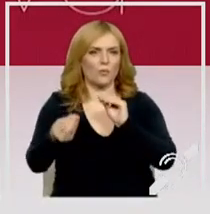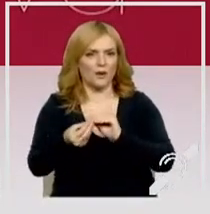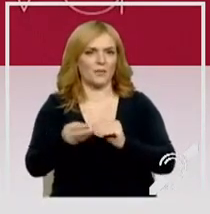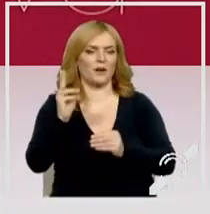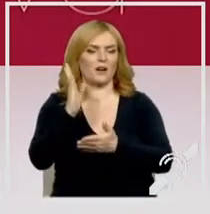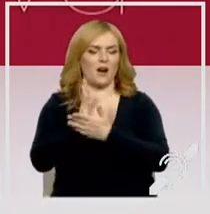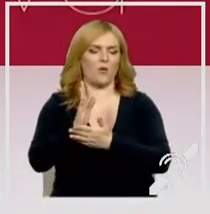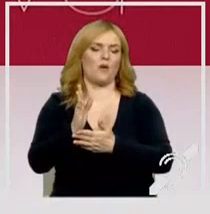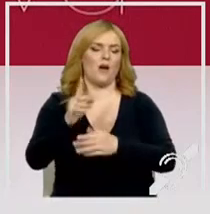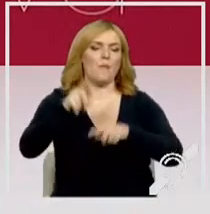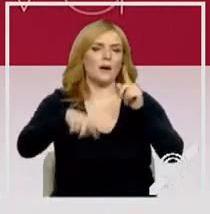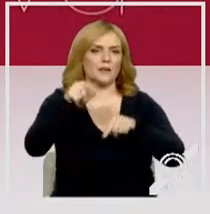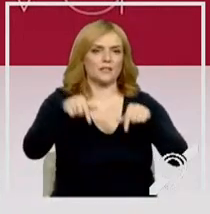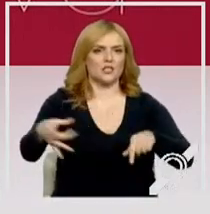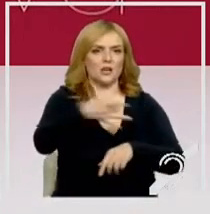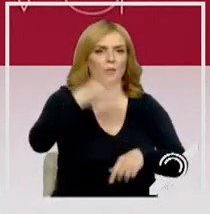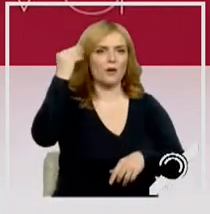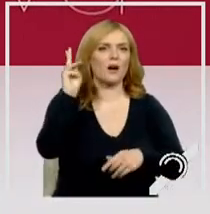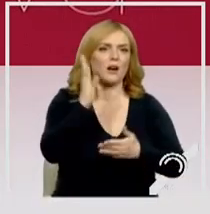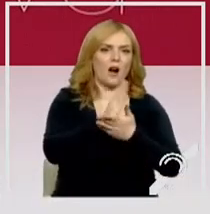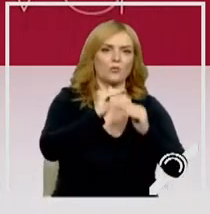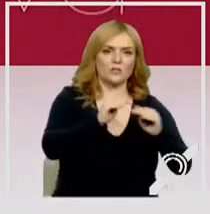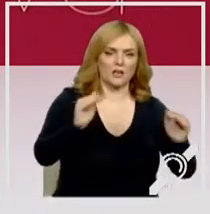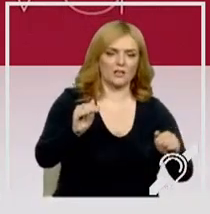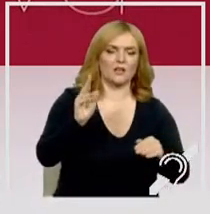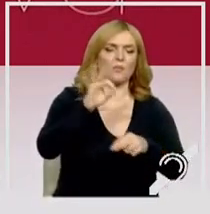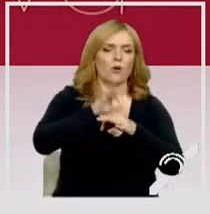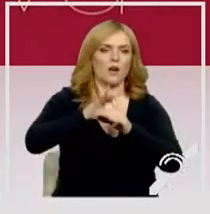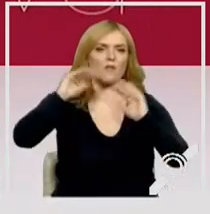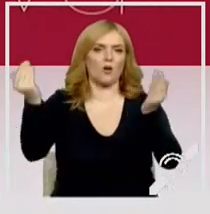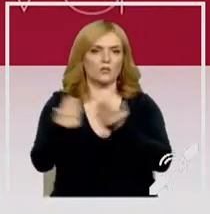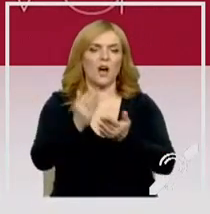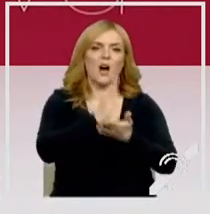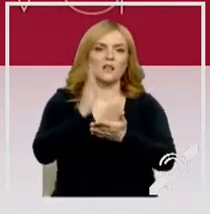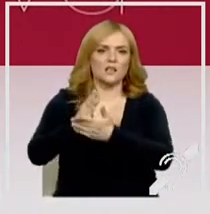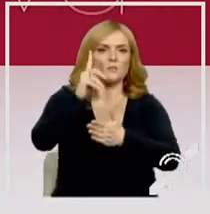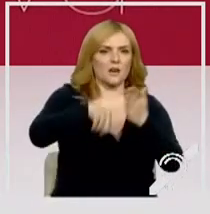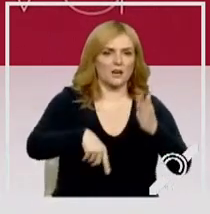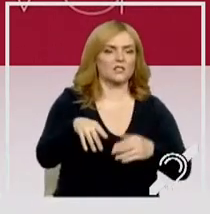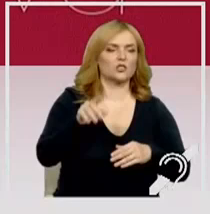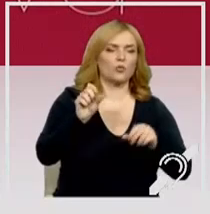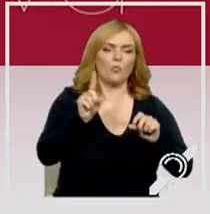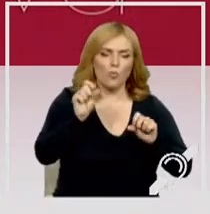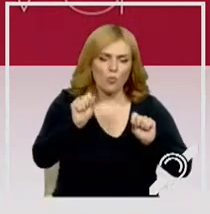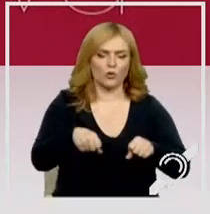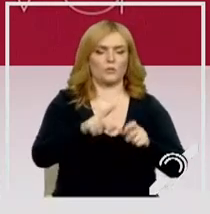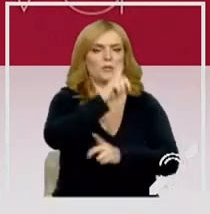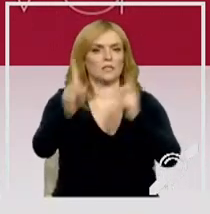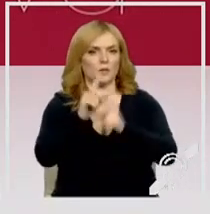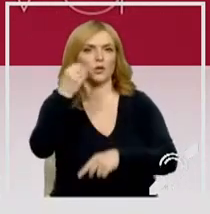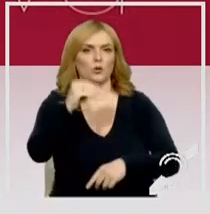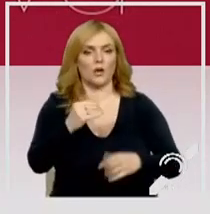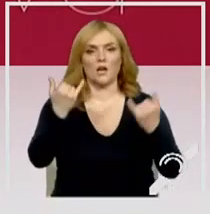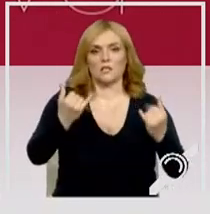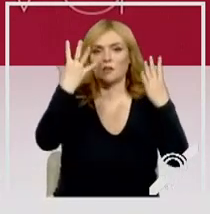întâmpină părinții din Republica Moldova care au copii cu autism. Există totuși speranță că lucrurile se pot schimba în bine. De